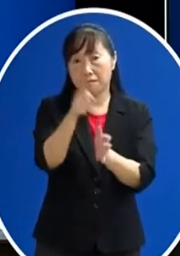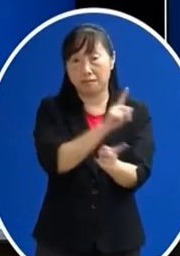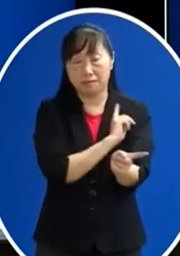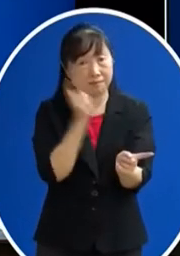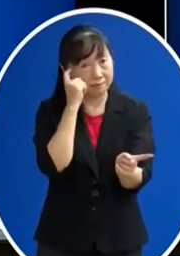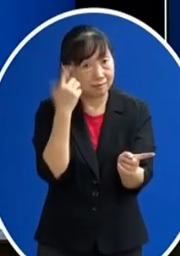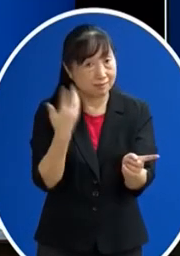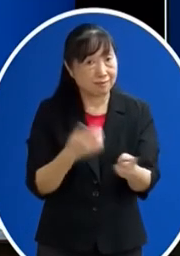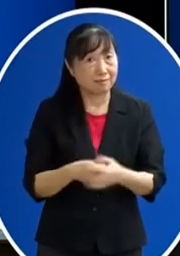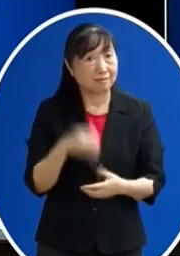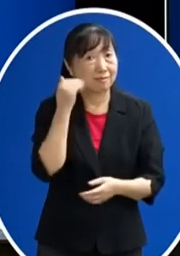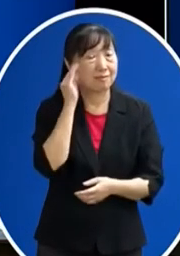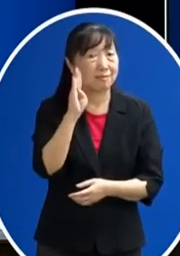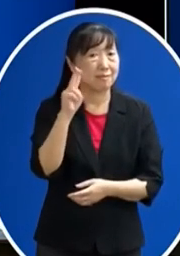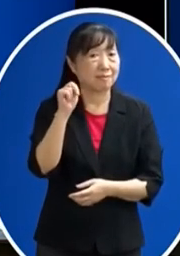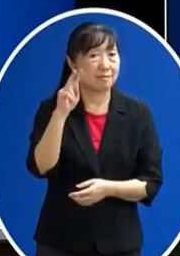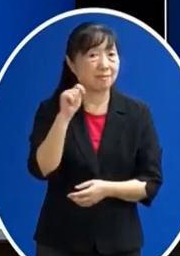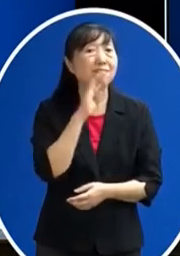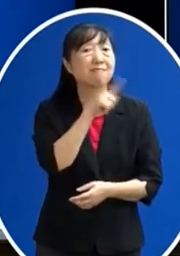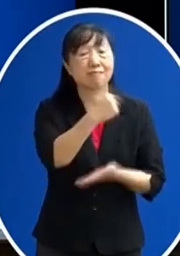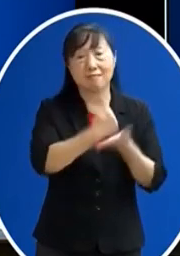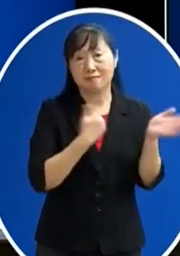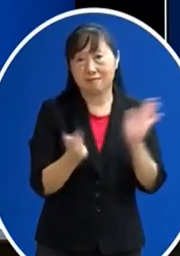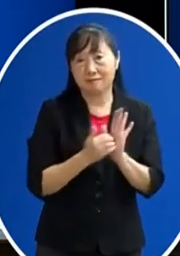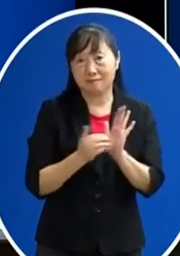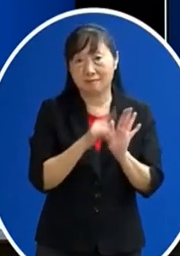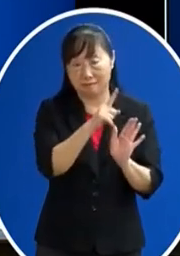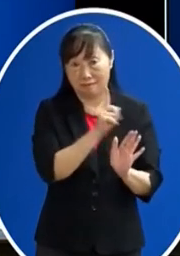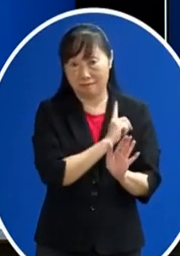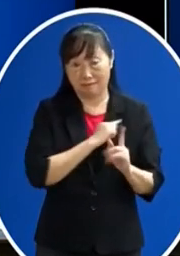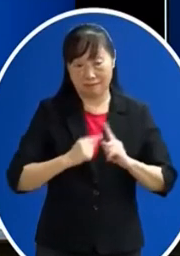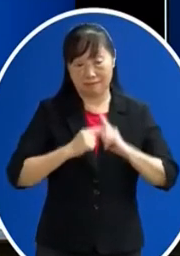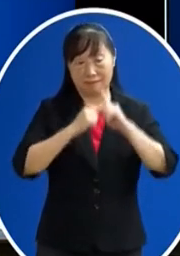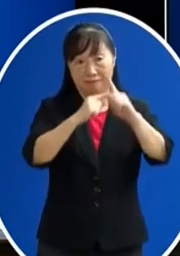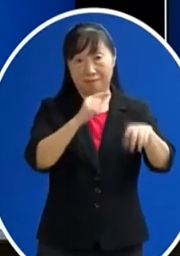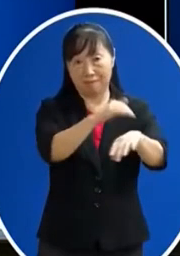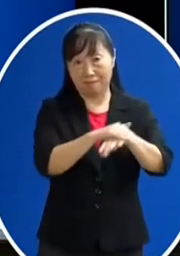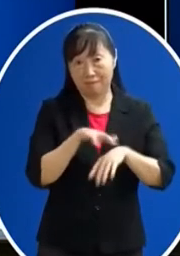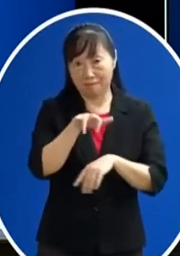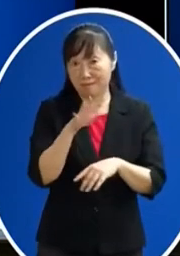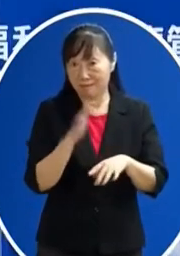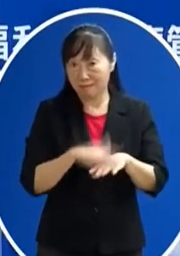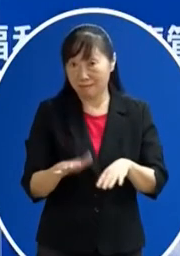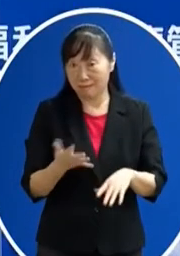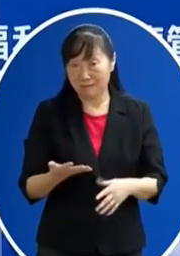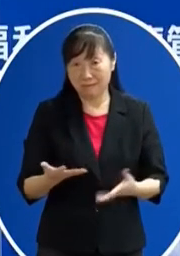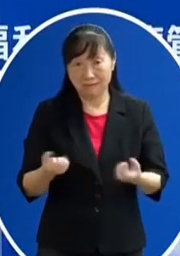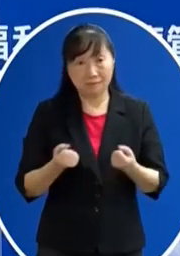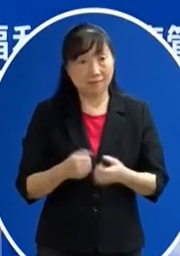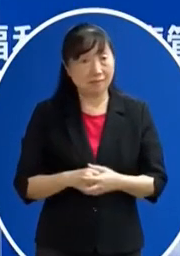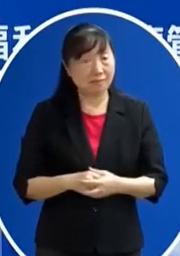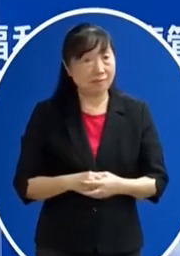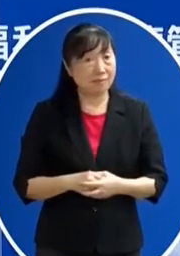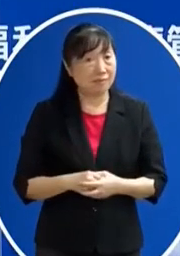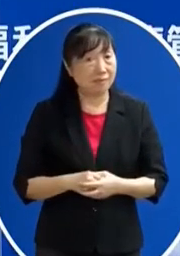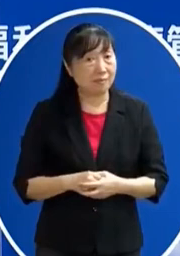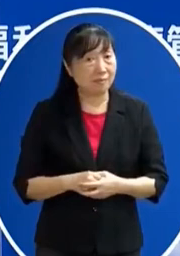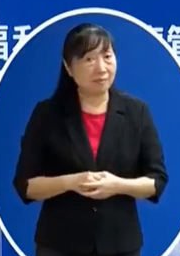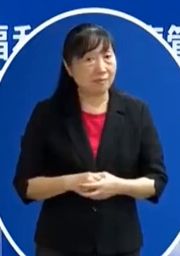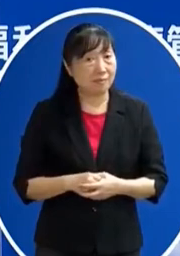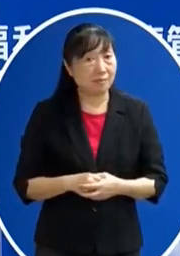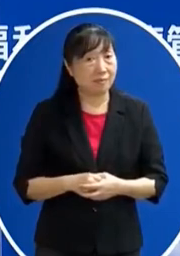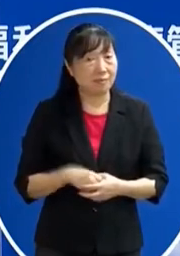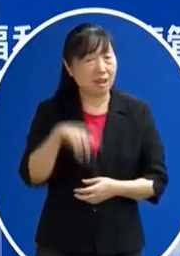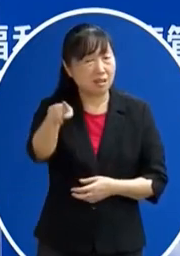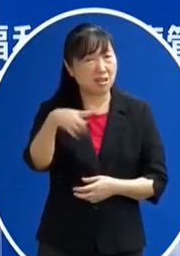想请教，9月如果 BNT 疫苗来了，请问部长会亲自去接机吗？谢谢。 大家问的这个题目